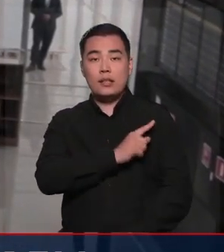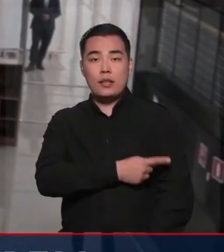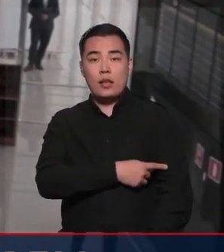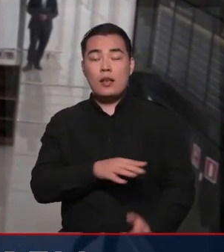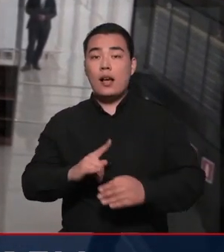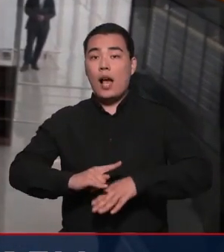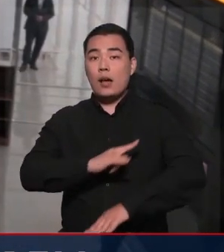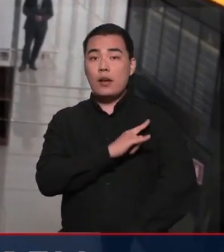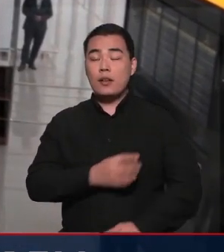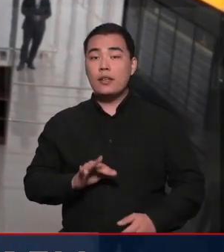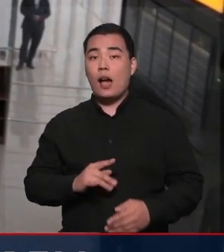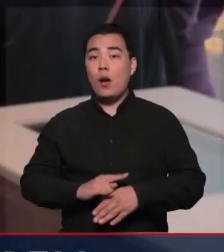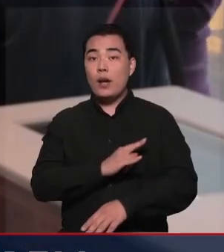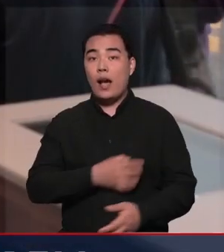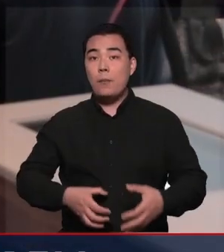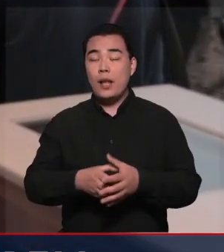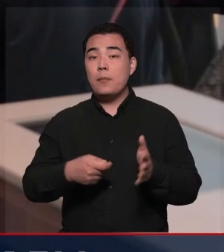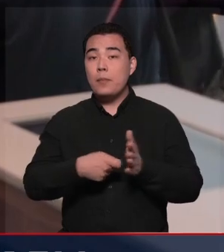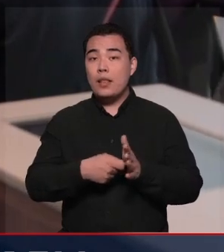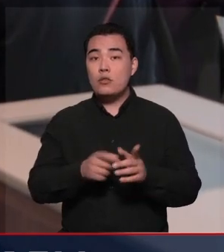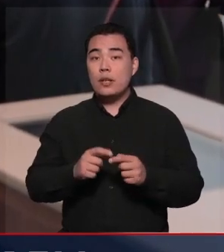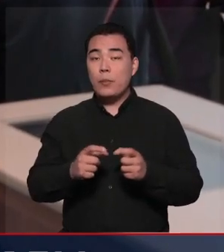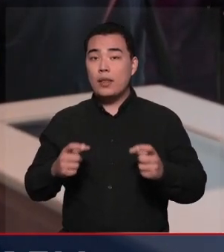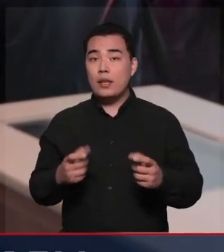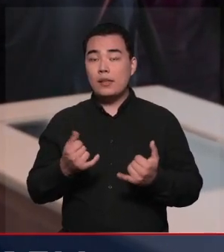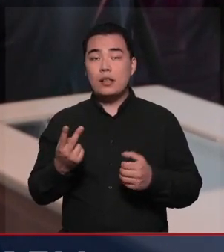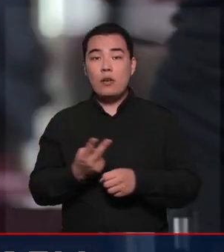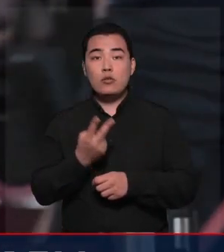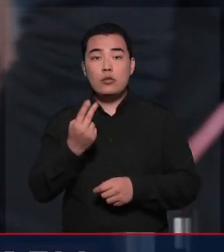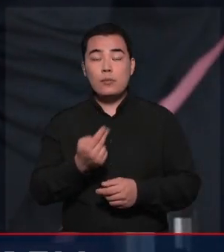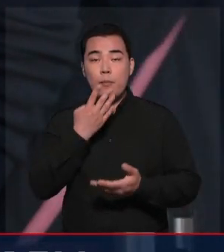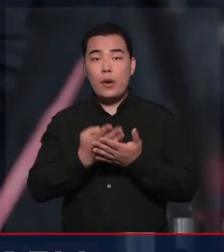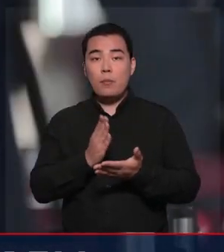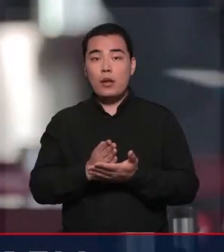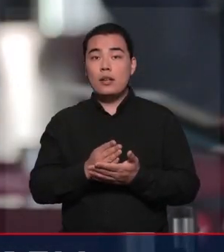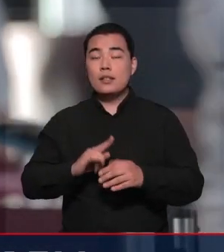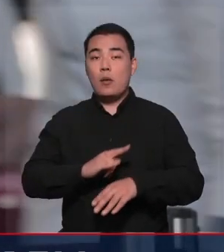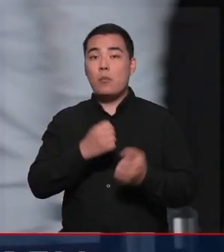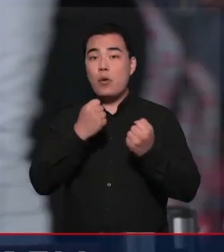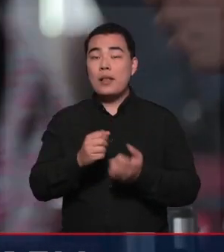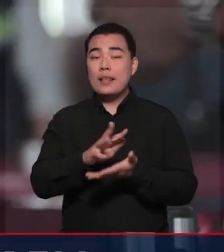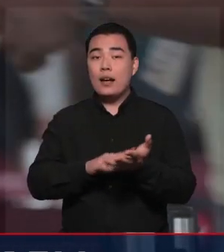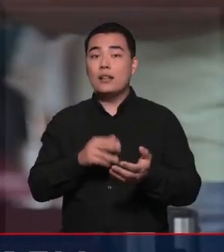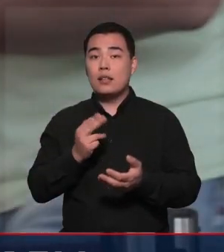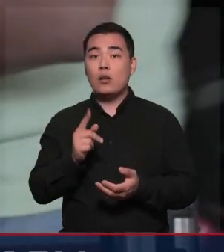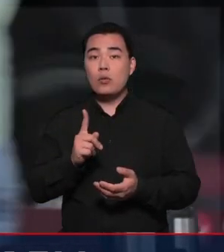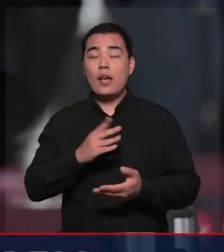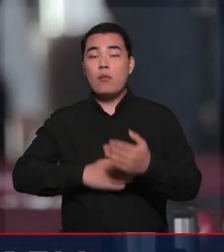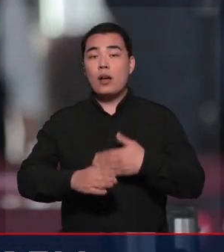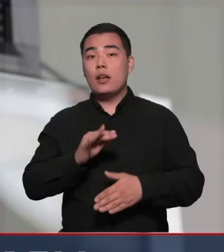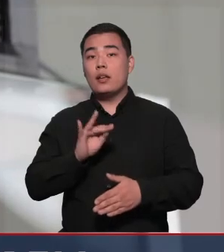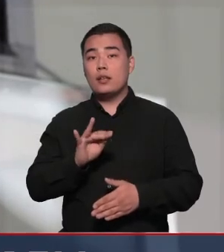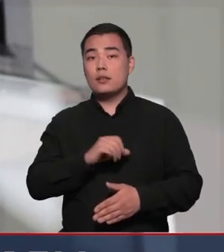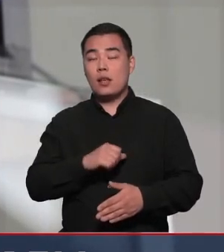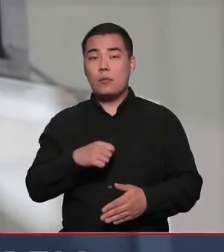әуе компаниялары мен әуе билеттеріне қатысты екі күннің бірінде дау. Рейстің кешіккенін кешіргенмен мүгедектер мен жас